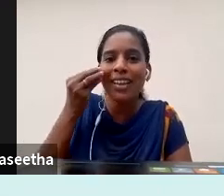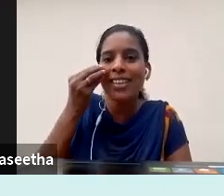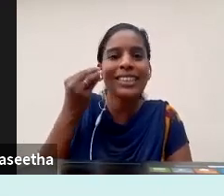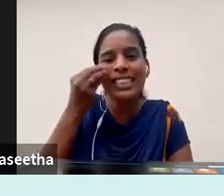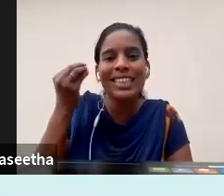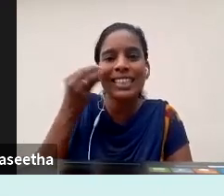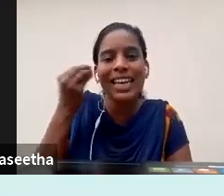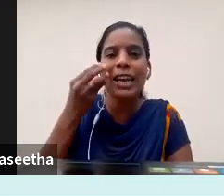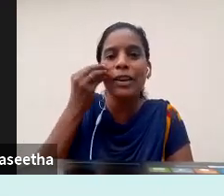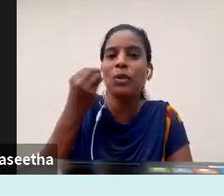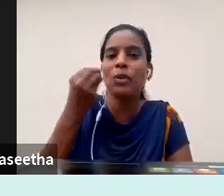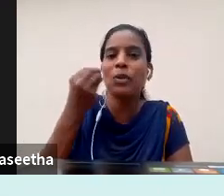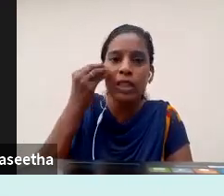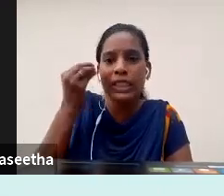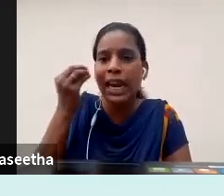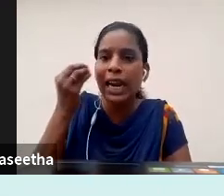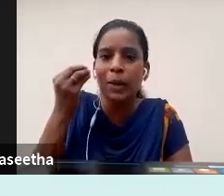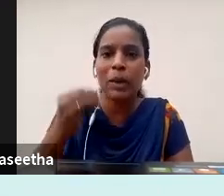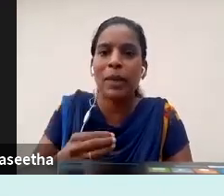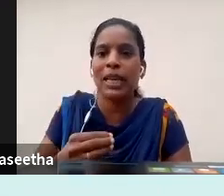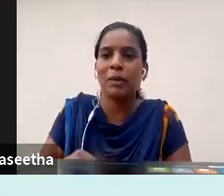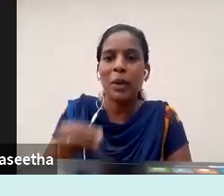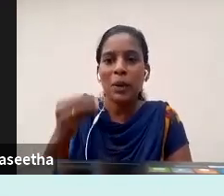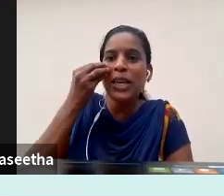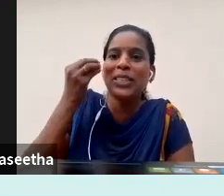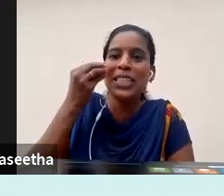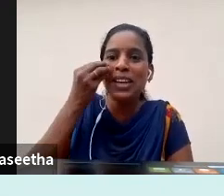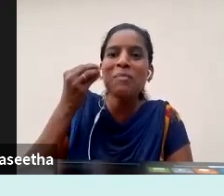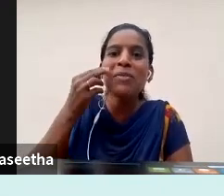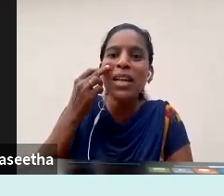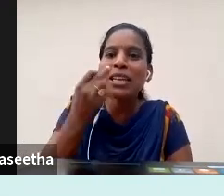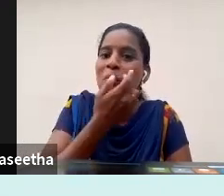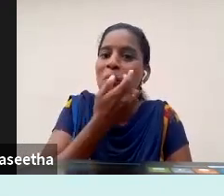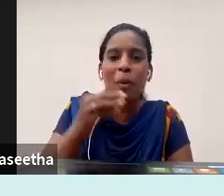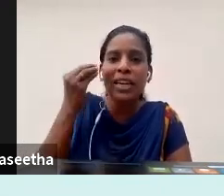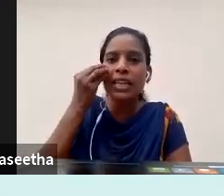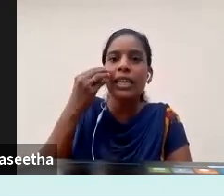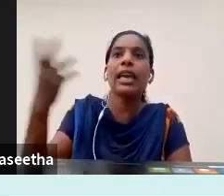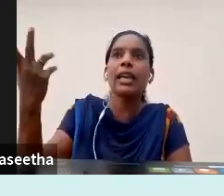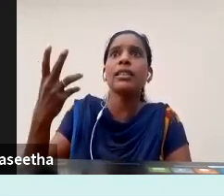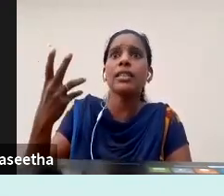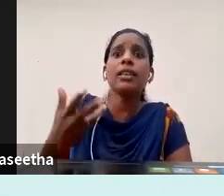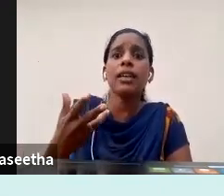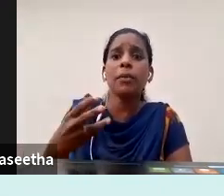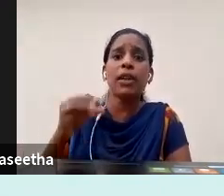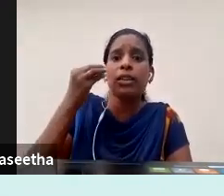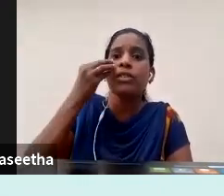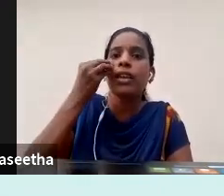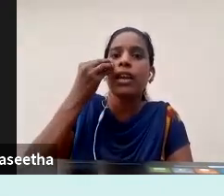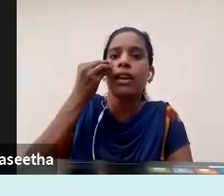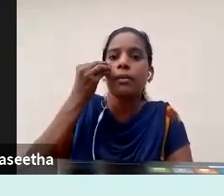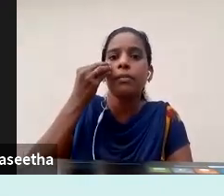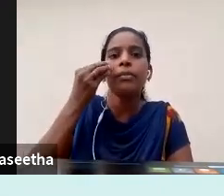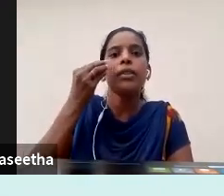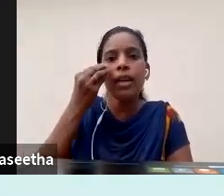പൊങ്ങുന്നില്ലേ, ചിരിച്ചാലേ അറിയുള്ളൂ, സ്കൂളിൽ നിന്ന് ചിരിയാണല്ലോ നമ്മുടെ പ്രധാനം, ചിരിക്കുമ്പോ ഇവിടെ ലേശം പൊങ്ങും. അപ്പൊ എന്റെ സൈൻ ഏത് ടീച്ചറാണ് നിങ്ങൾക്ക് ഇപ്പൊ വരേണ്ടത് വെച്ചാൽ